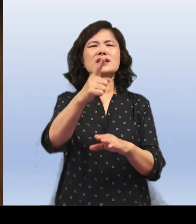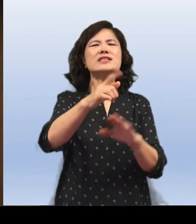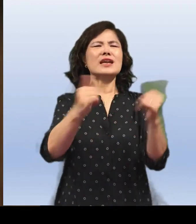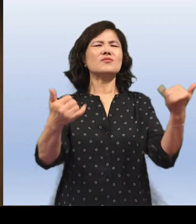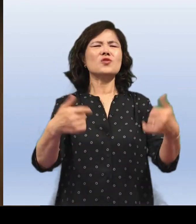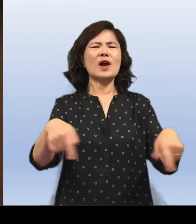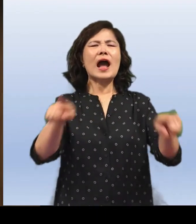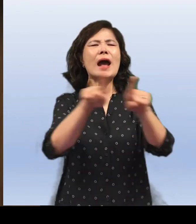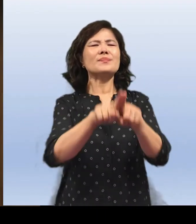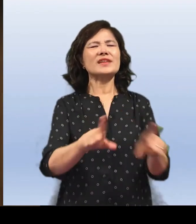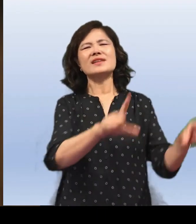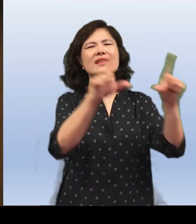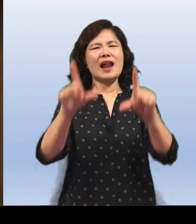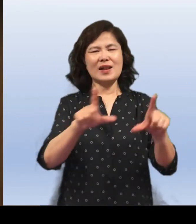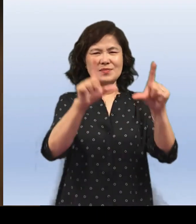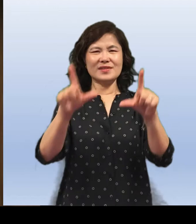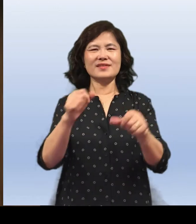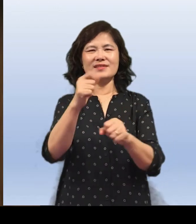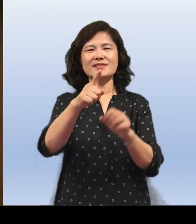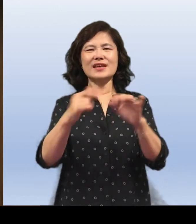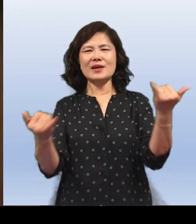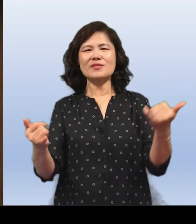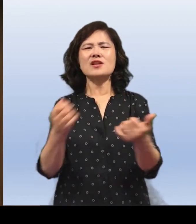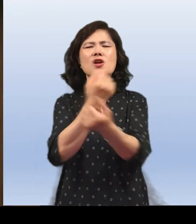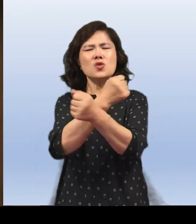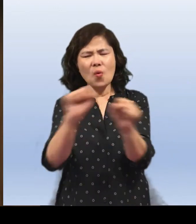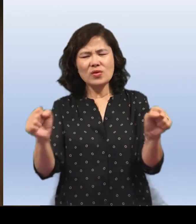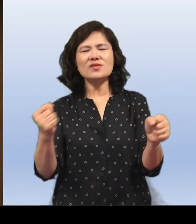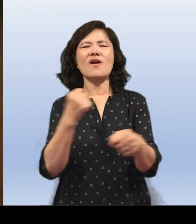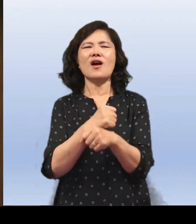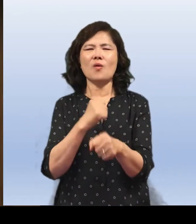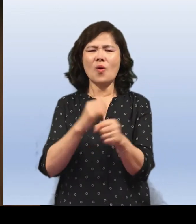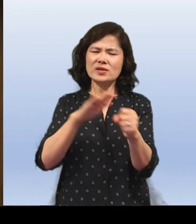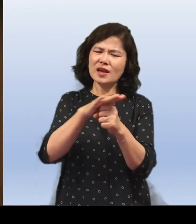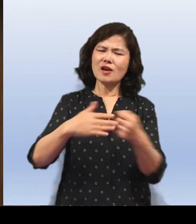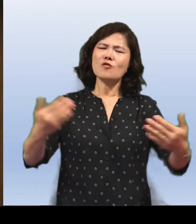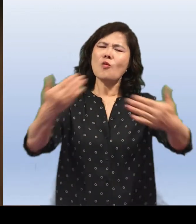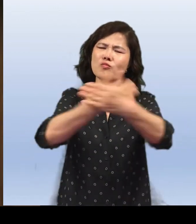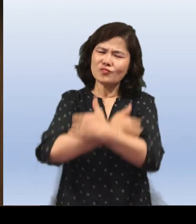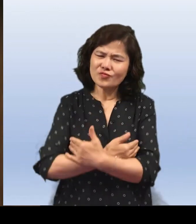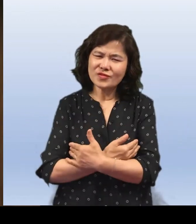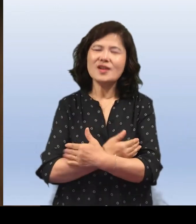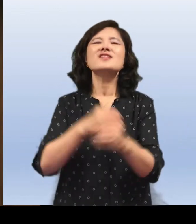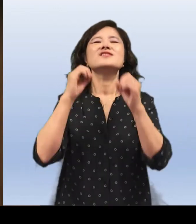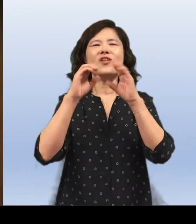그들과 함께 살아가면서 그 사람들을 용납하고 사랑으로 품는